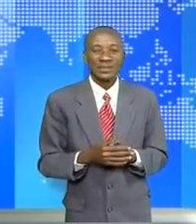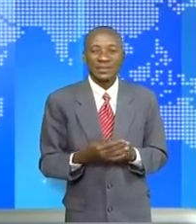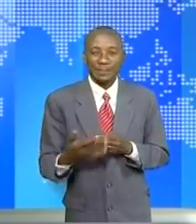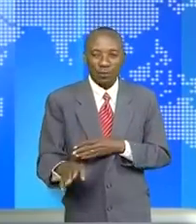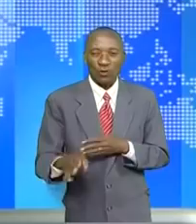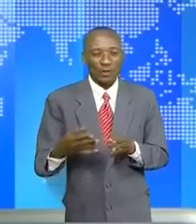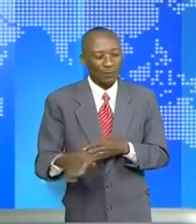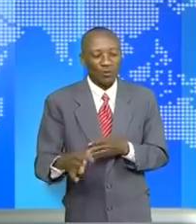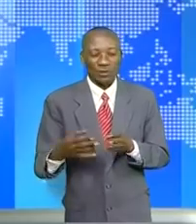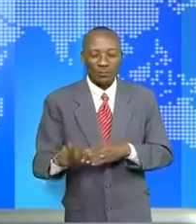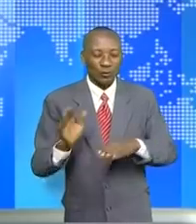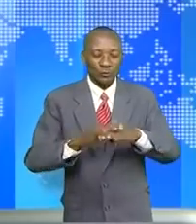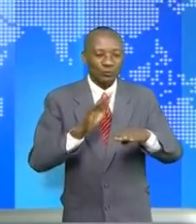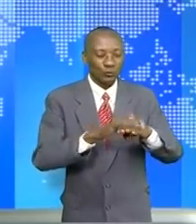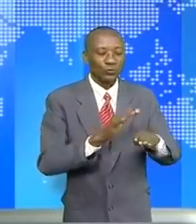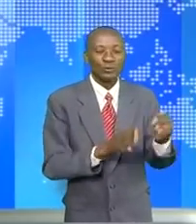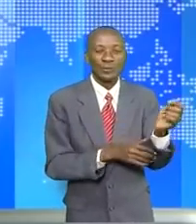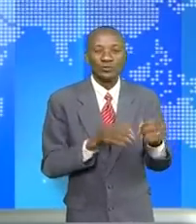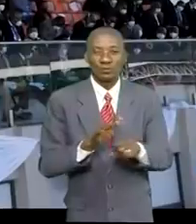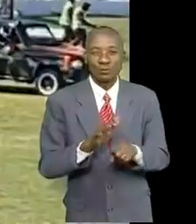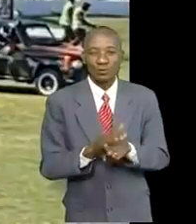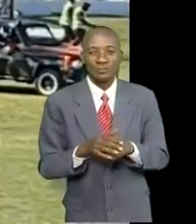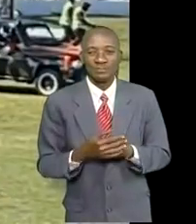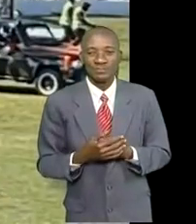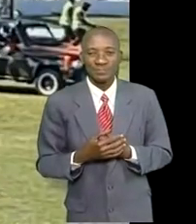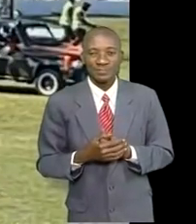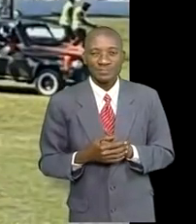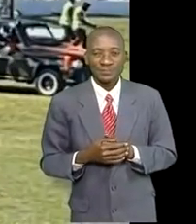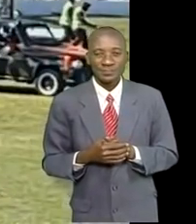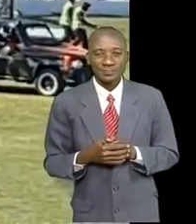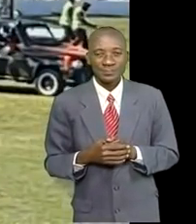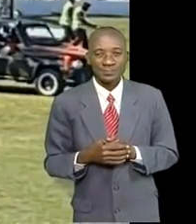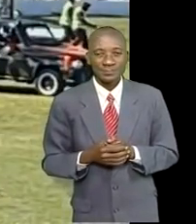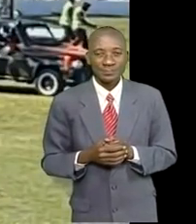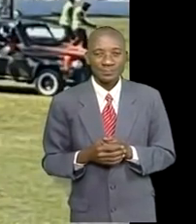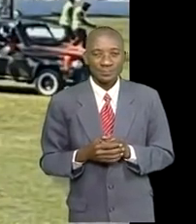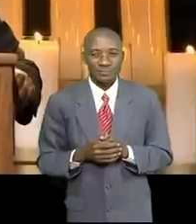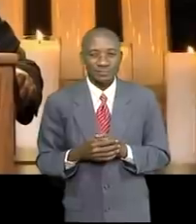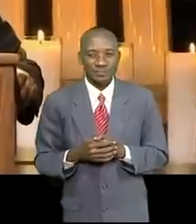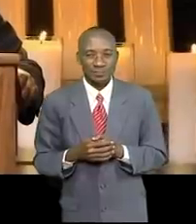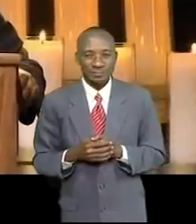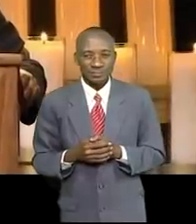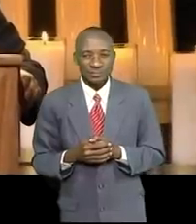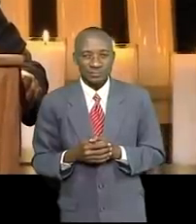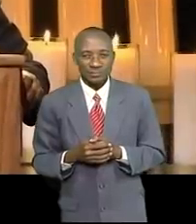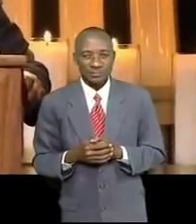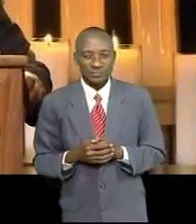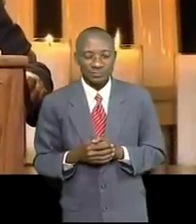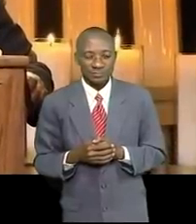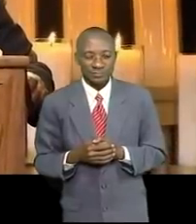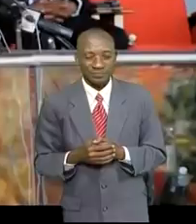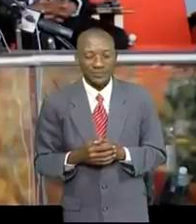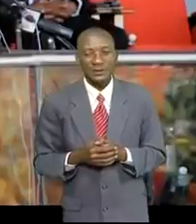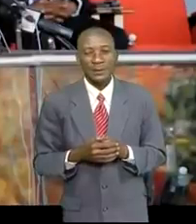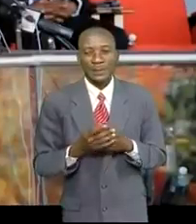de l'unité nationale. Jacques Kabouaboua. À l'âge de 97 ans, dans un hôpital militaire de Lusaka, Kenneth Kaunda, premier président de